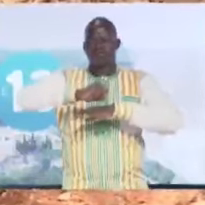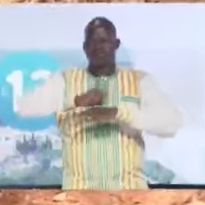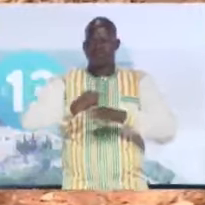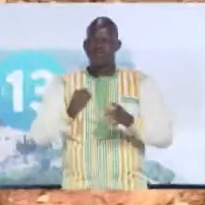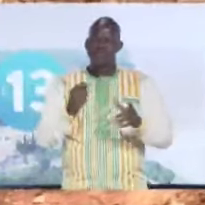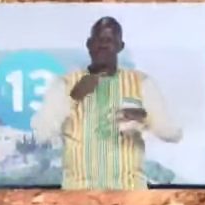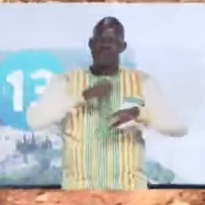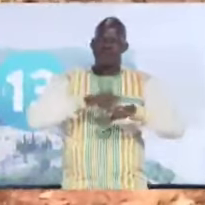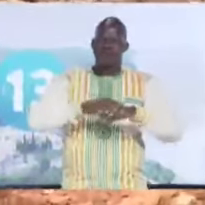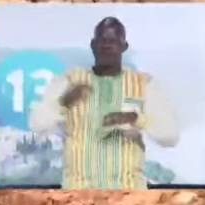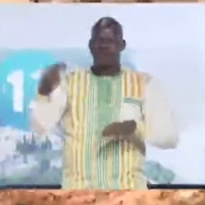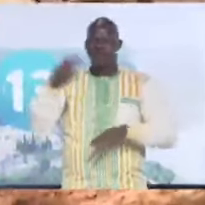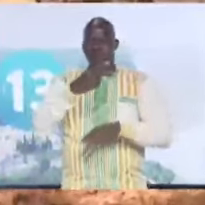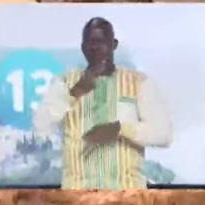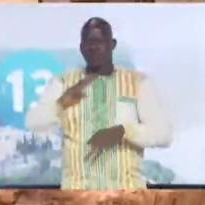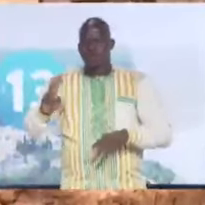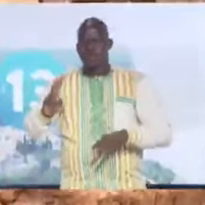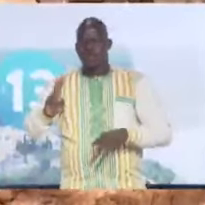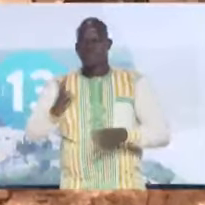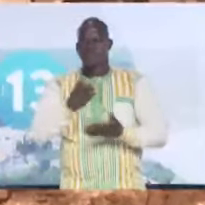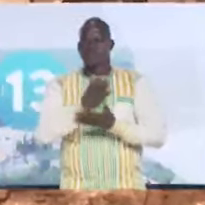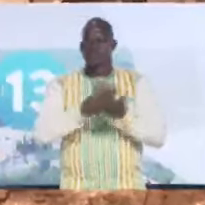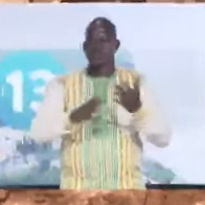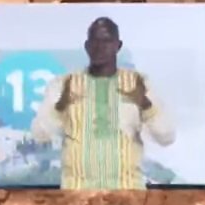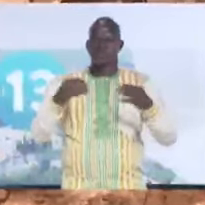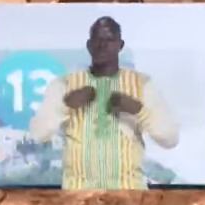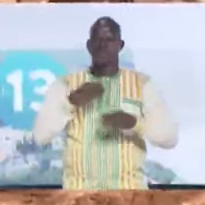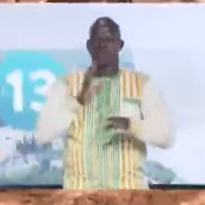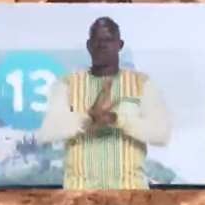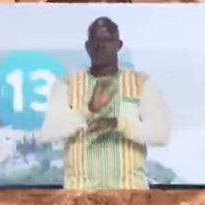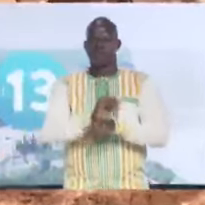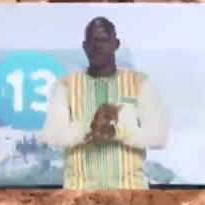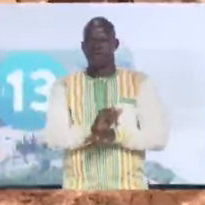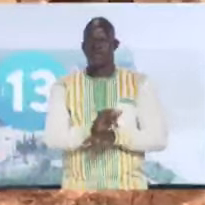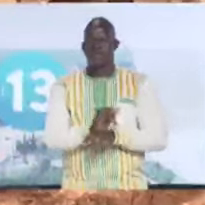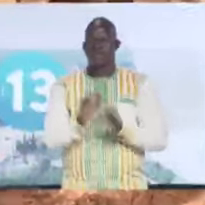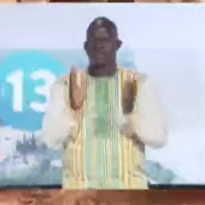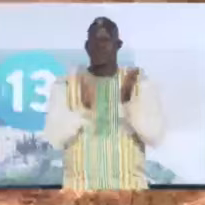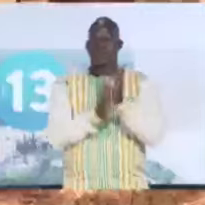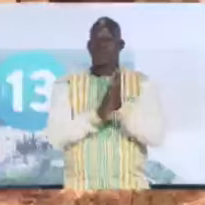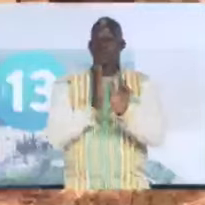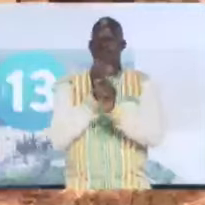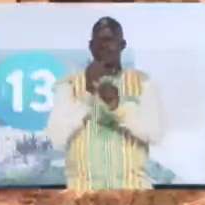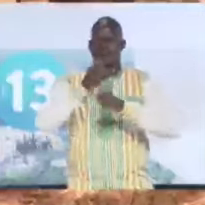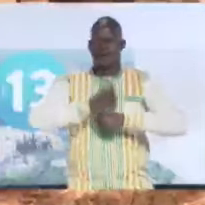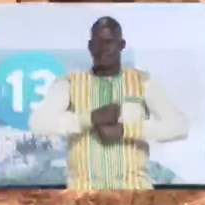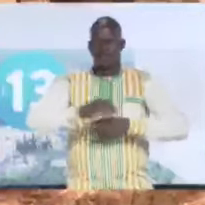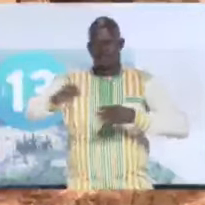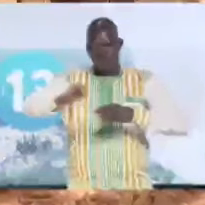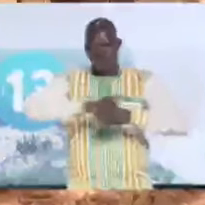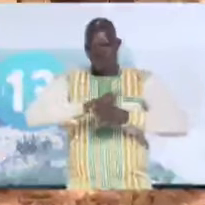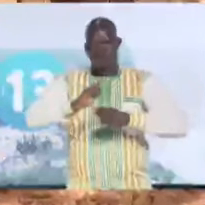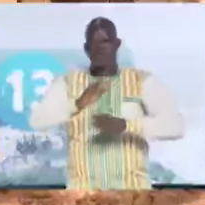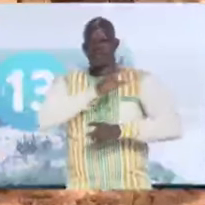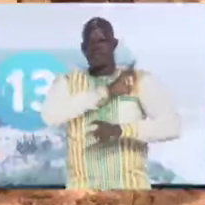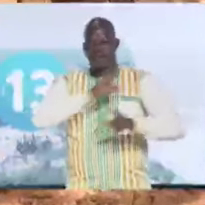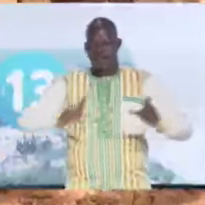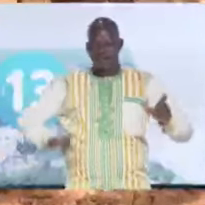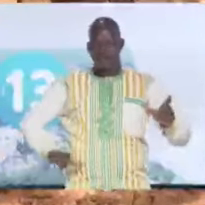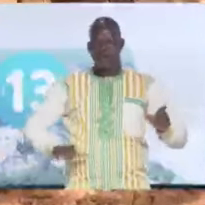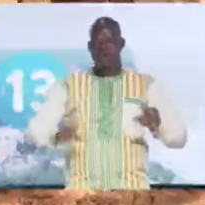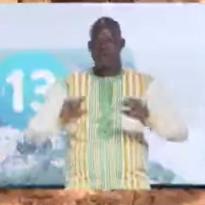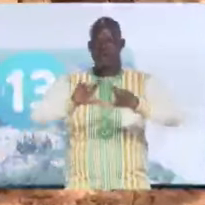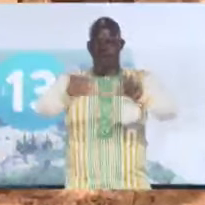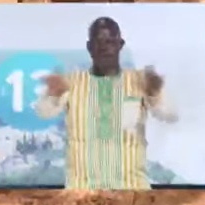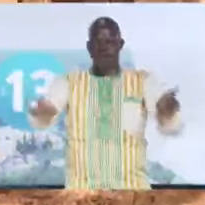était disloquée, que cette partie appartenait à la Côte d'Ivoire, alors cette école a été créée donc pour former les cadres de la localité. Ça